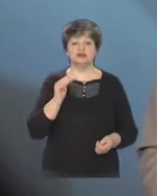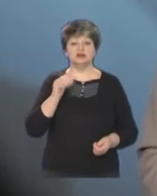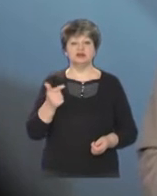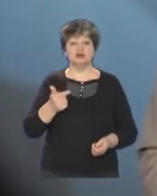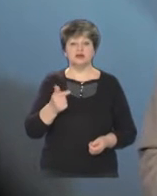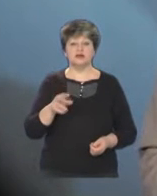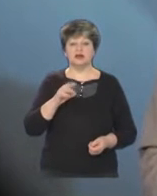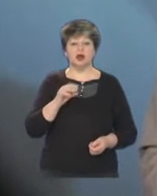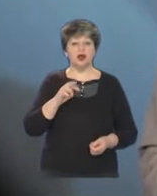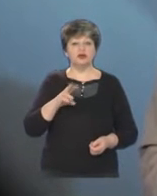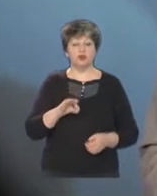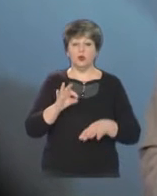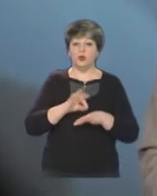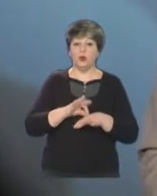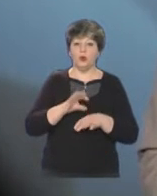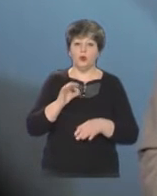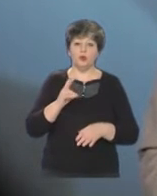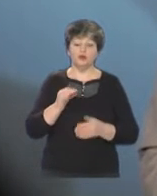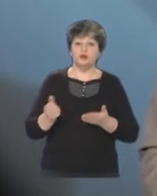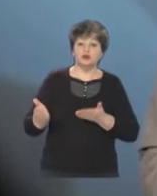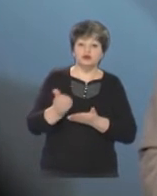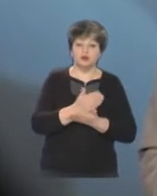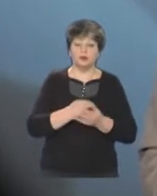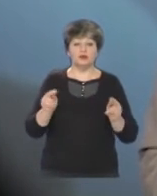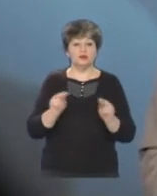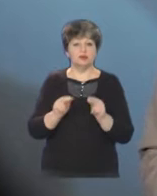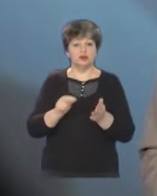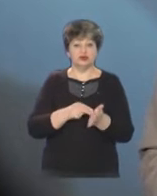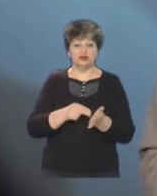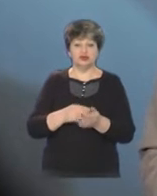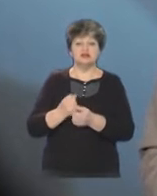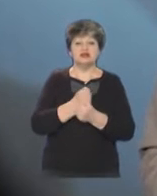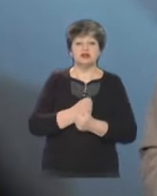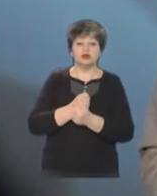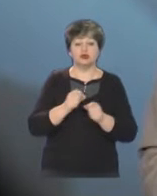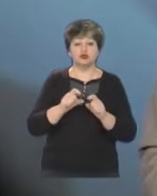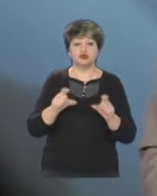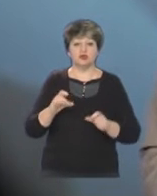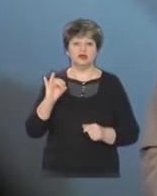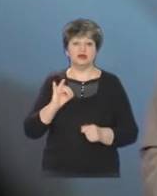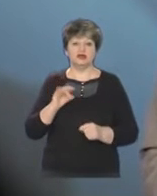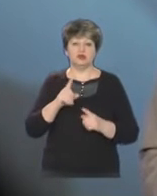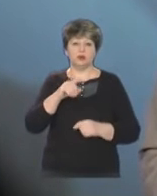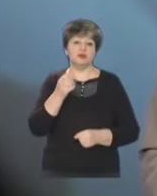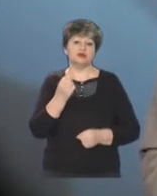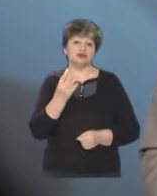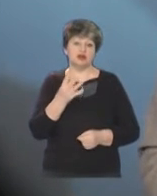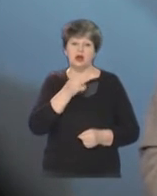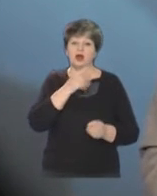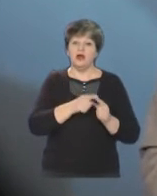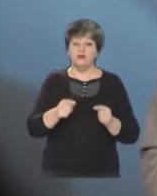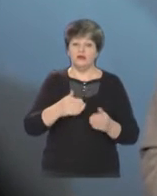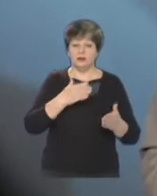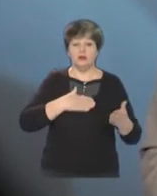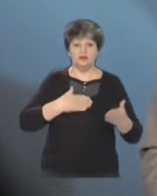24 тисячі гривень для атовців та онкохворих дітей зібрали школярі Черкаської санаторної школи-інтернату номер 14 під